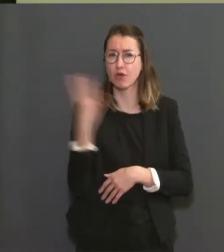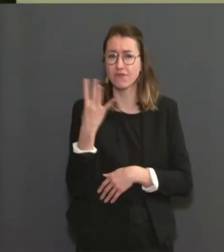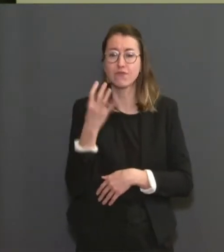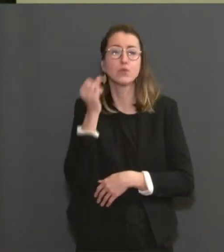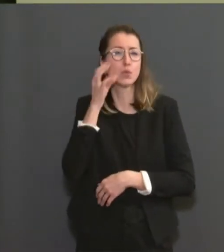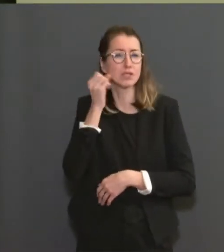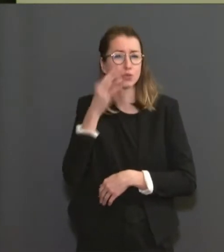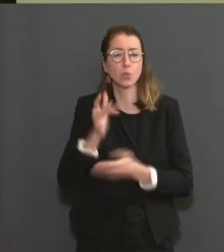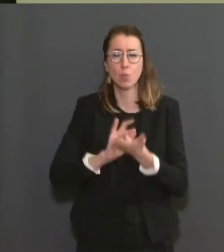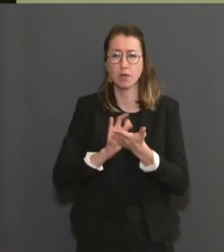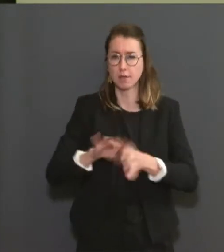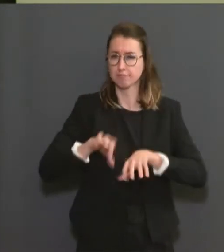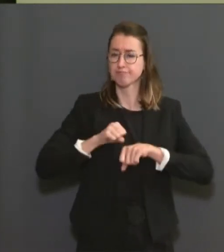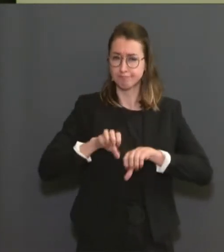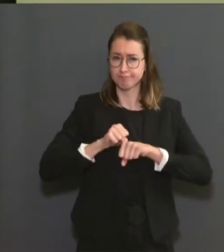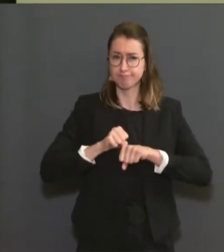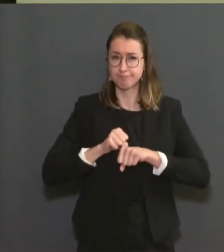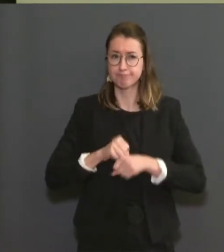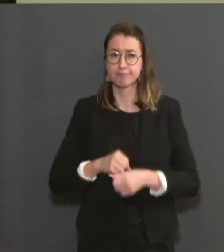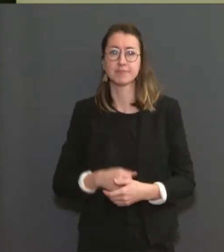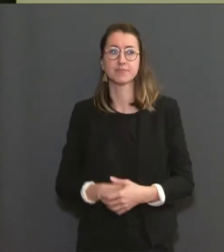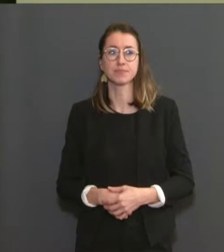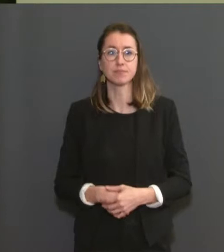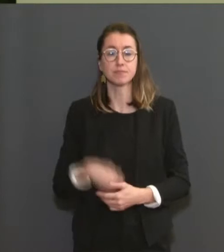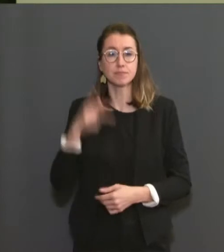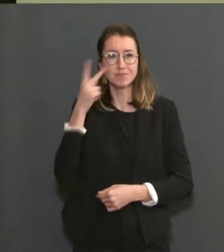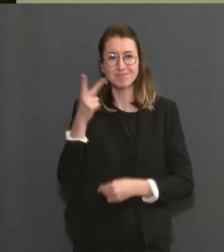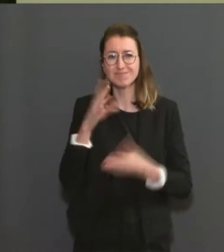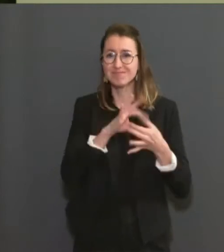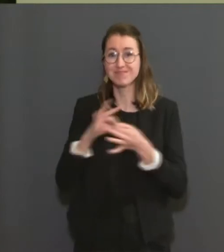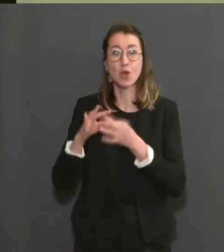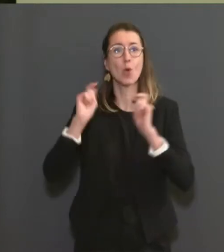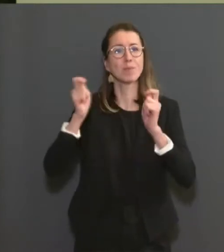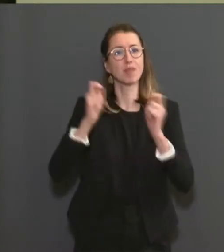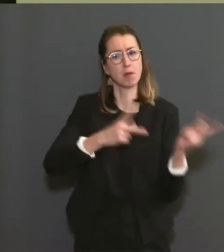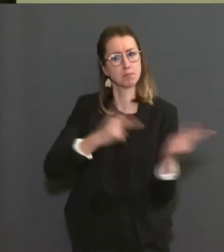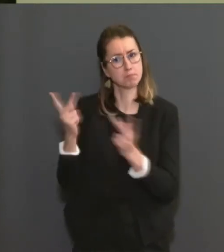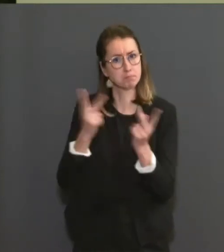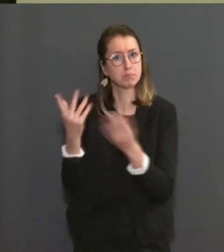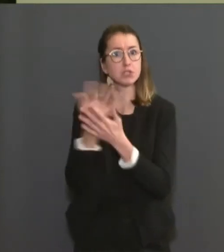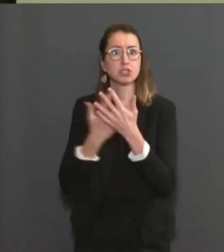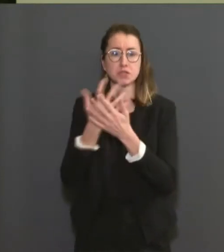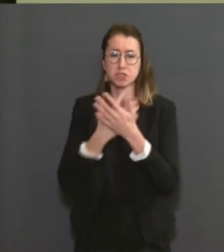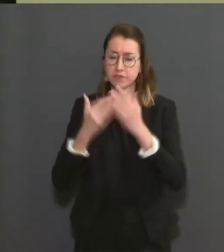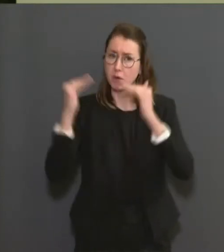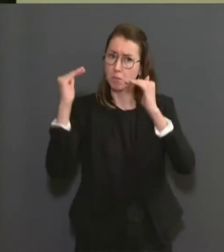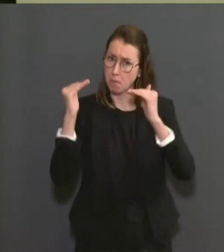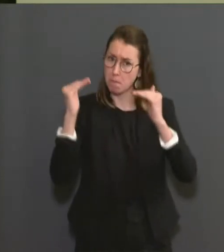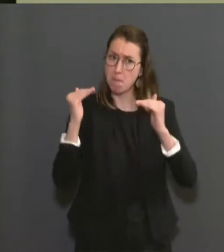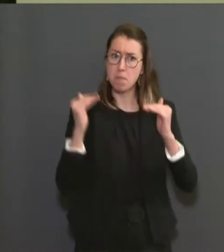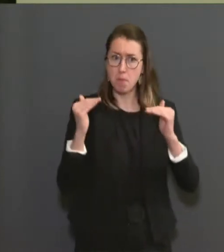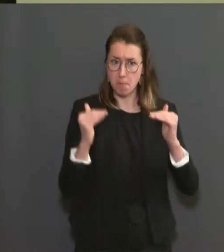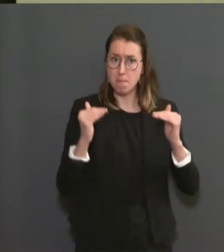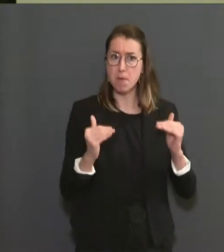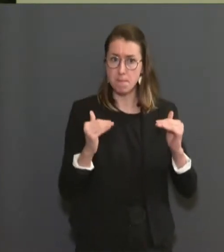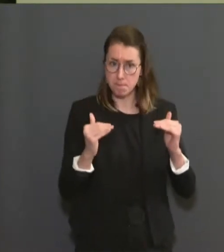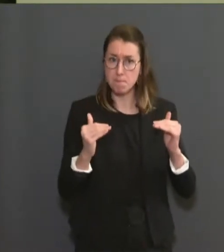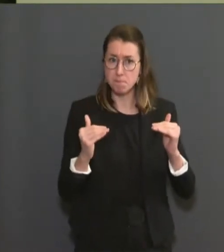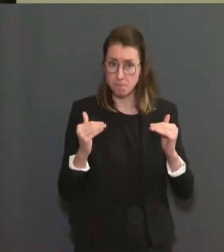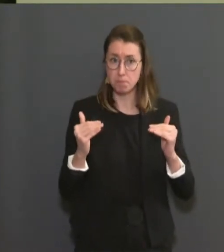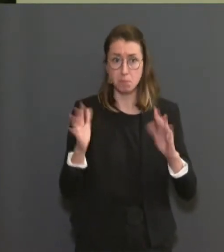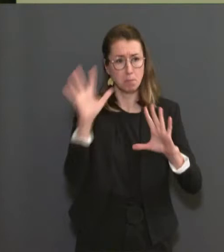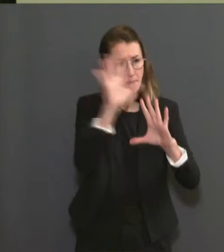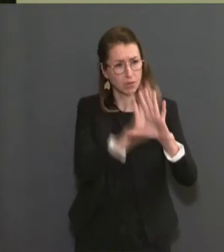Au niveau des hospitalisations, elle continue également à diminuer, on l'a dit en introduction, et ceci dans toutes les